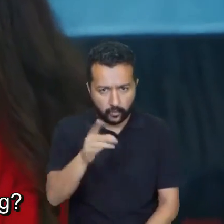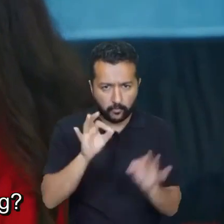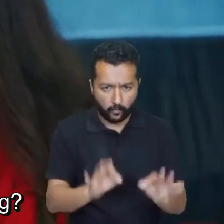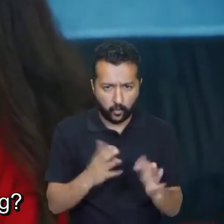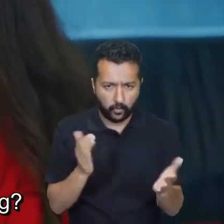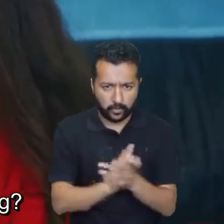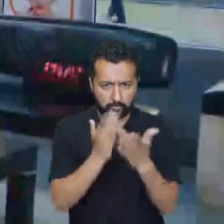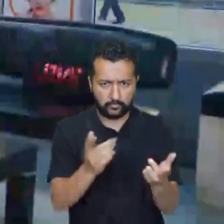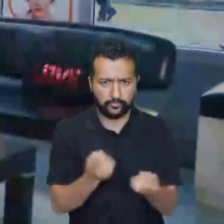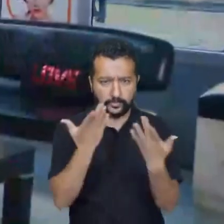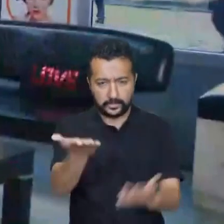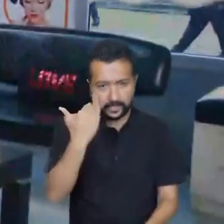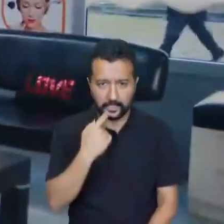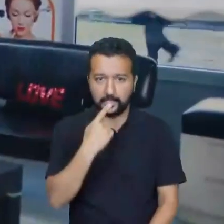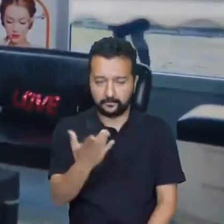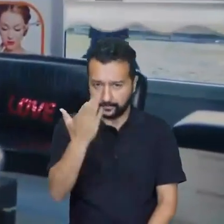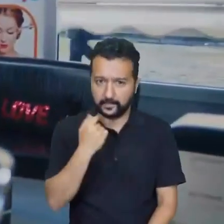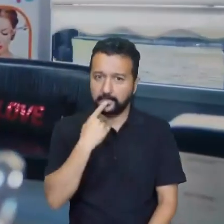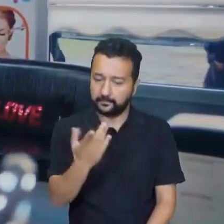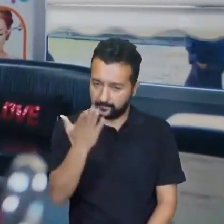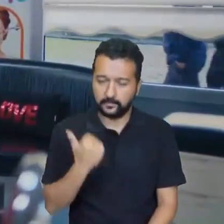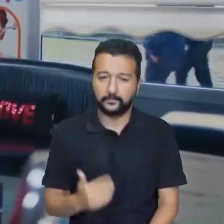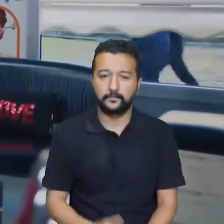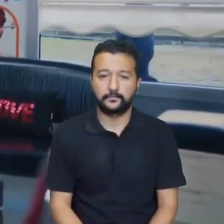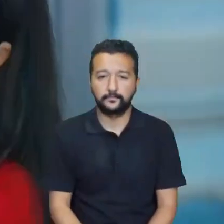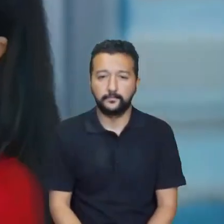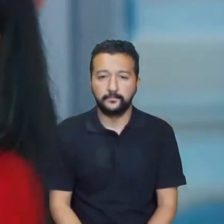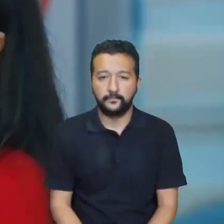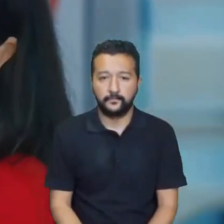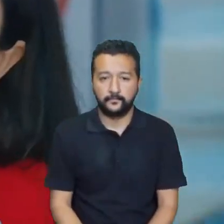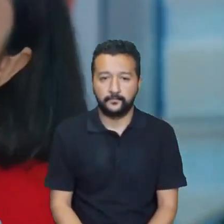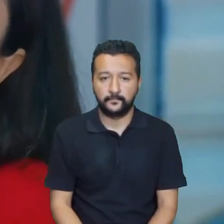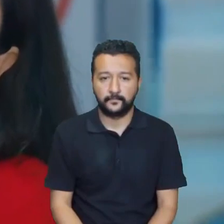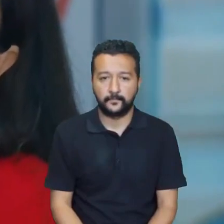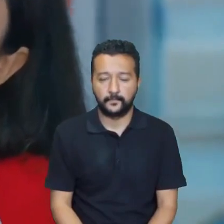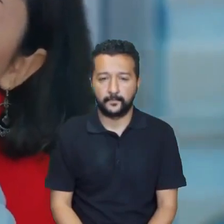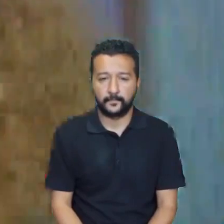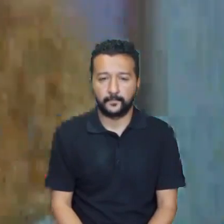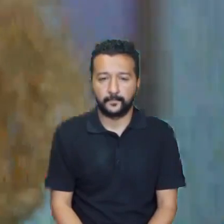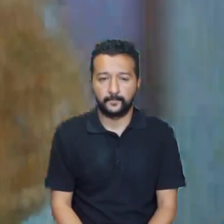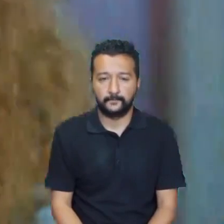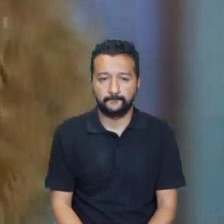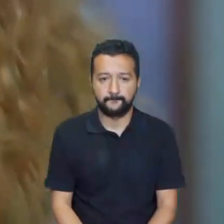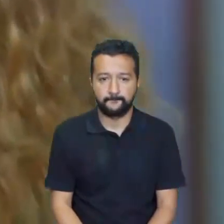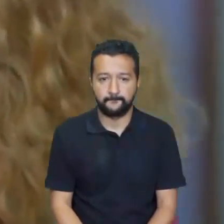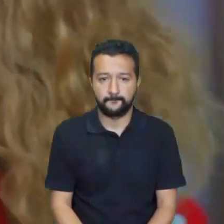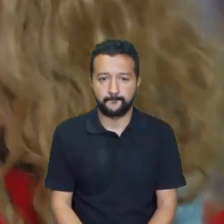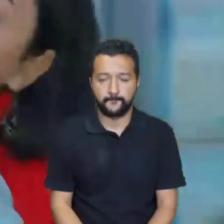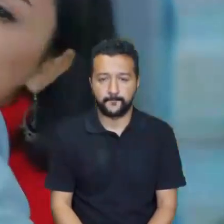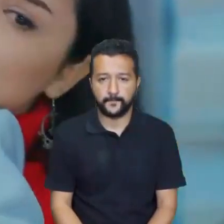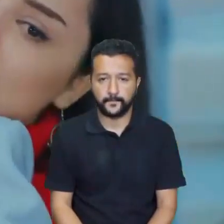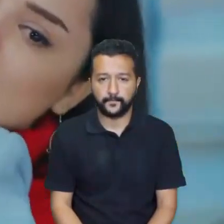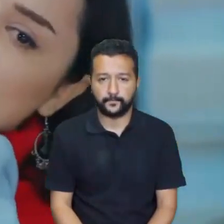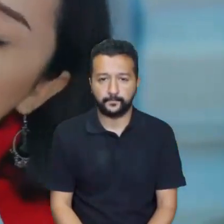kuru kuruya tebrik mi olur? Gel bakayım buraya. Ayağı kaldırıp kucakladı. Itır içten sıcak sarılırken Emel soğuk,